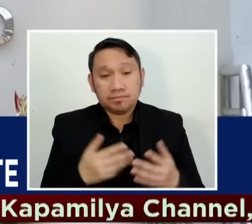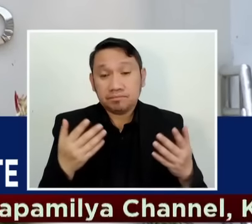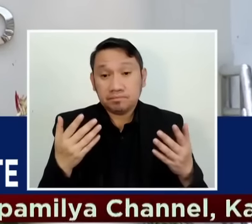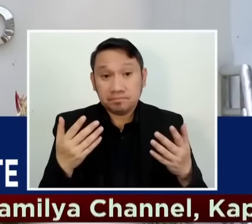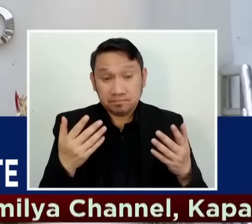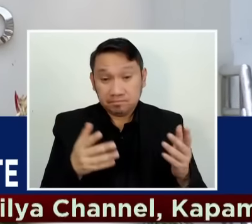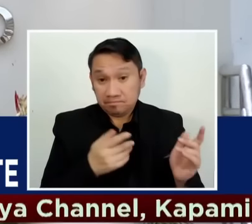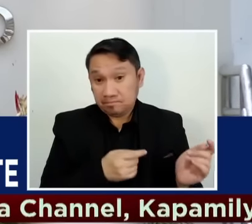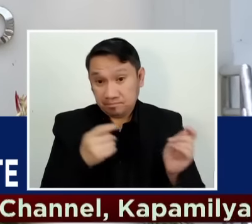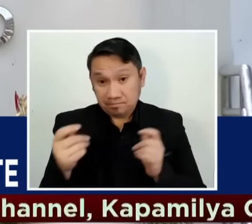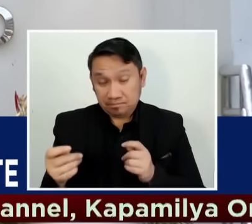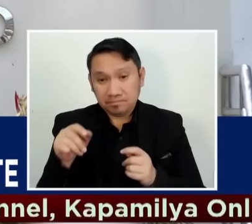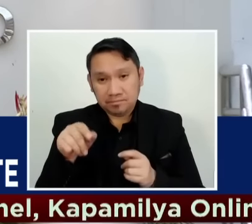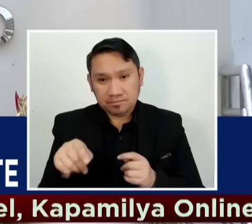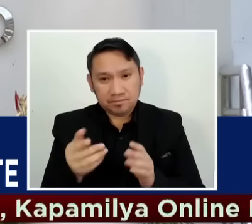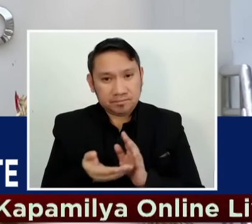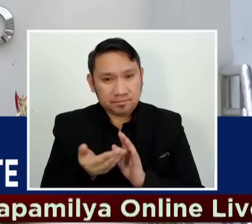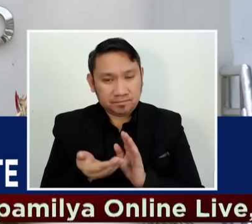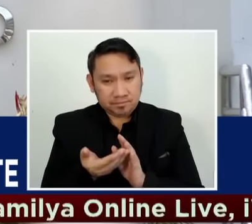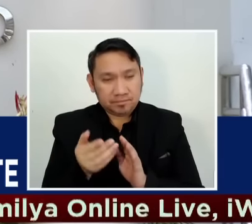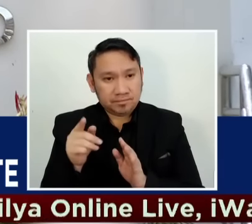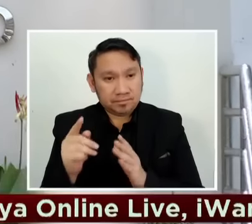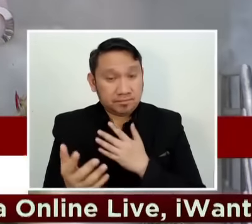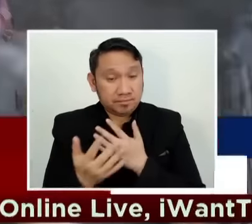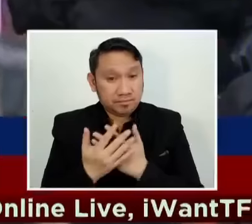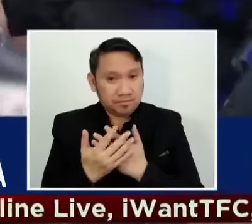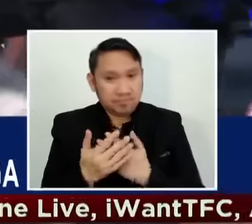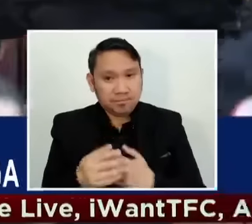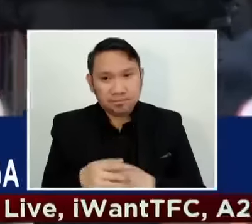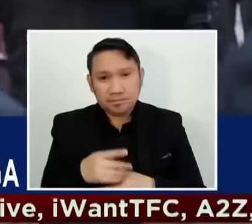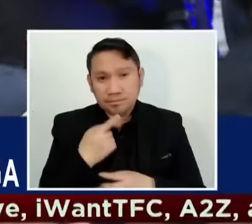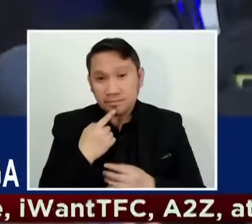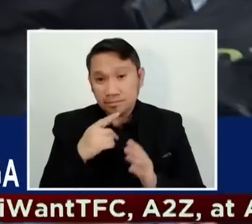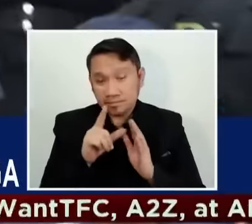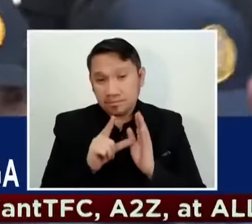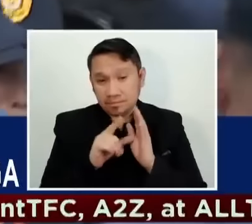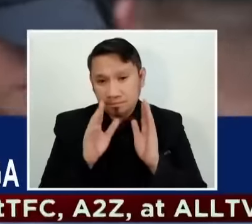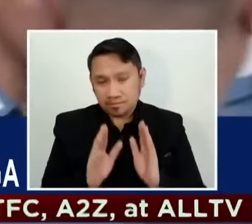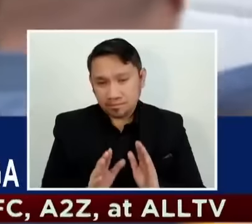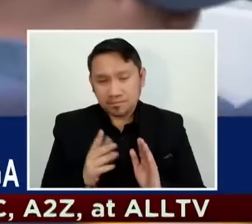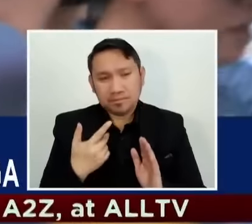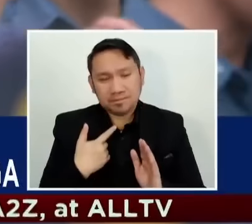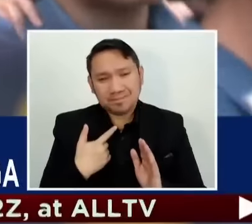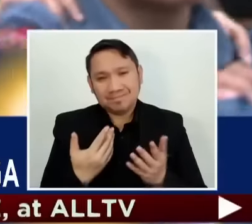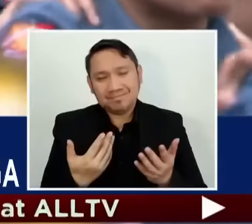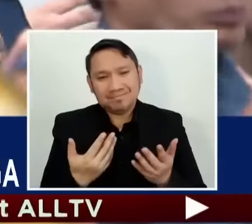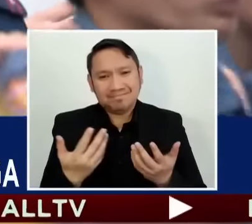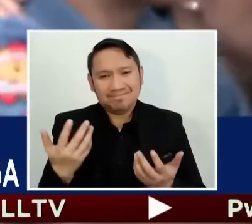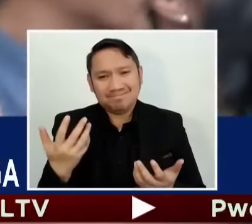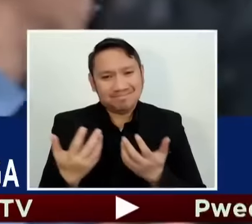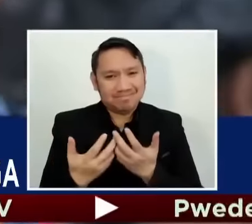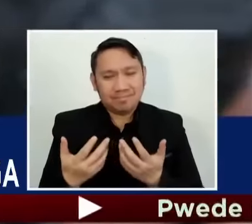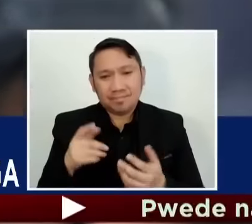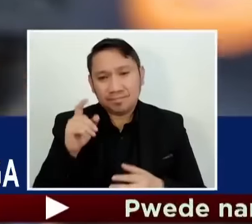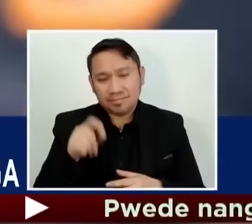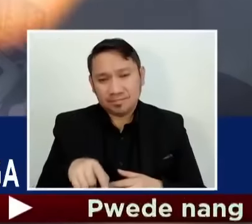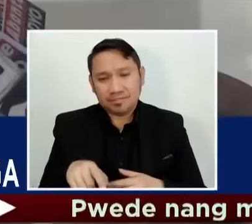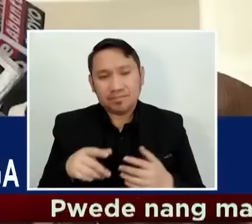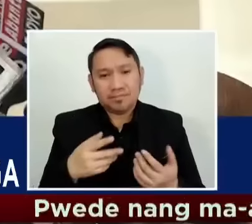City Jail Female Dormitory. At ayon sa kanyang abogado, naninibago pa rin si Go at kailangan ulit magpatingin sa